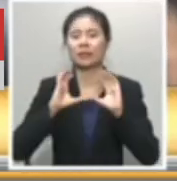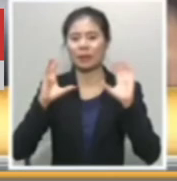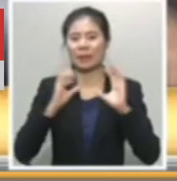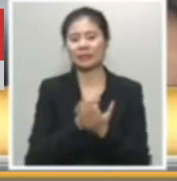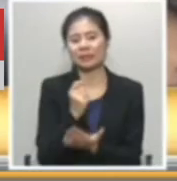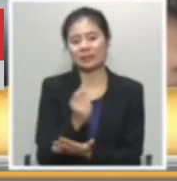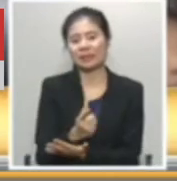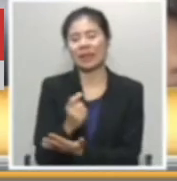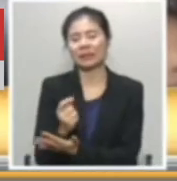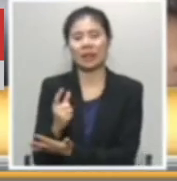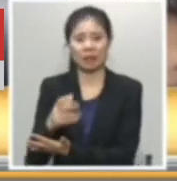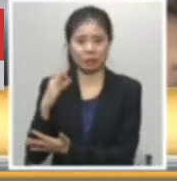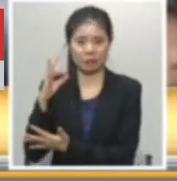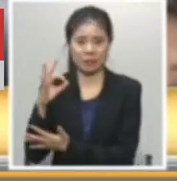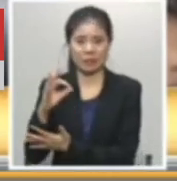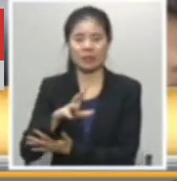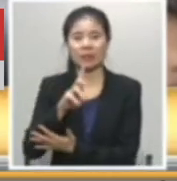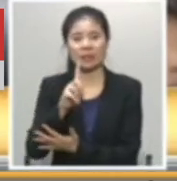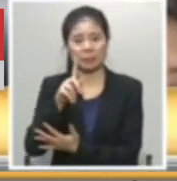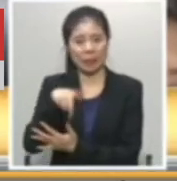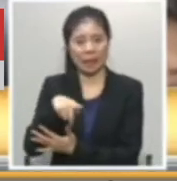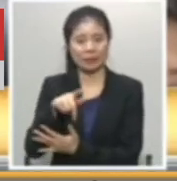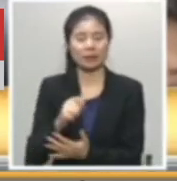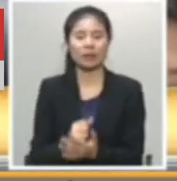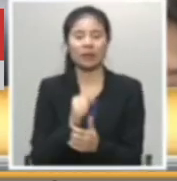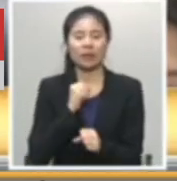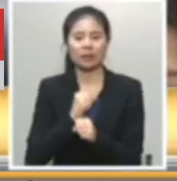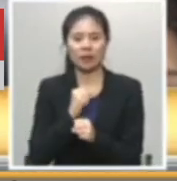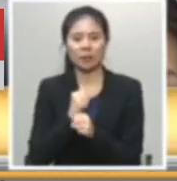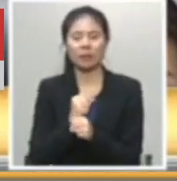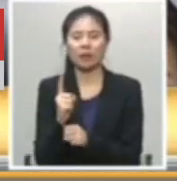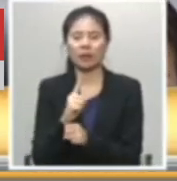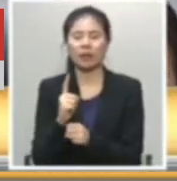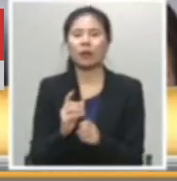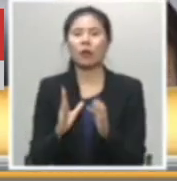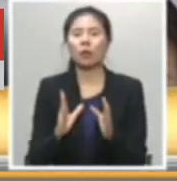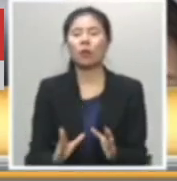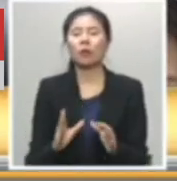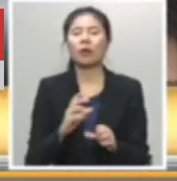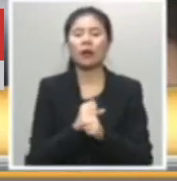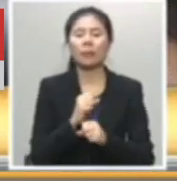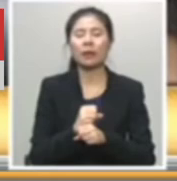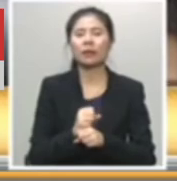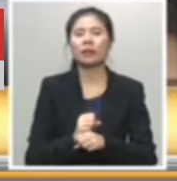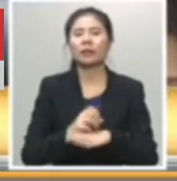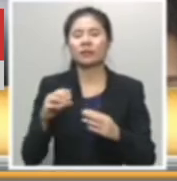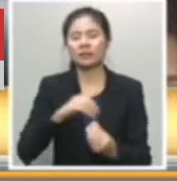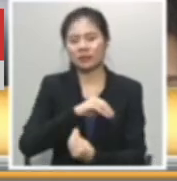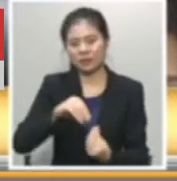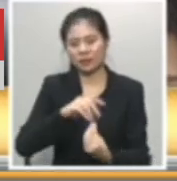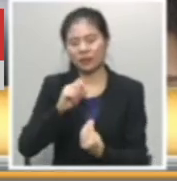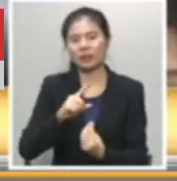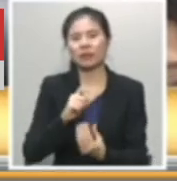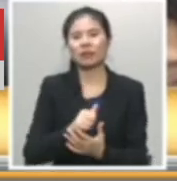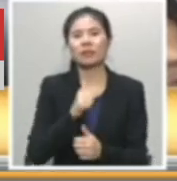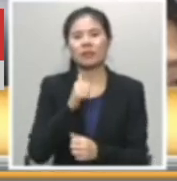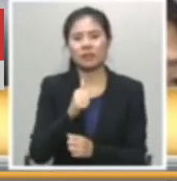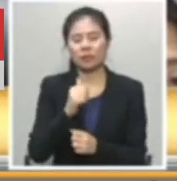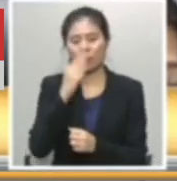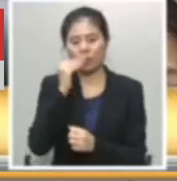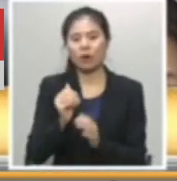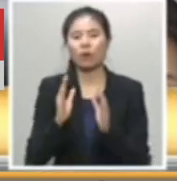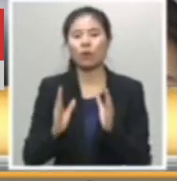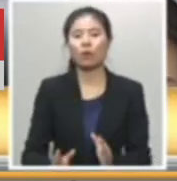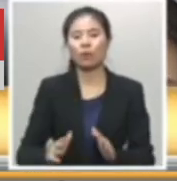ลนะครับไม่ได้ทำให้คนจับจ่ายใช้สอยเพิ่มเติมเพราะพี่น้องประชาชนนะ